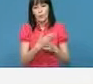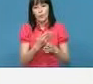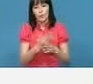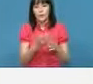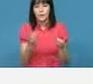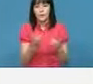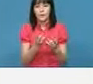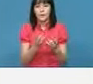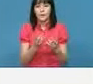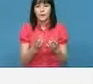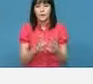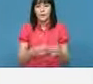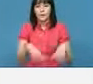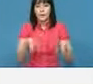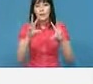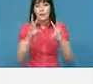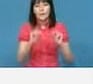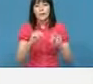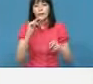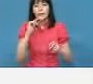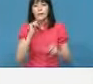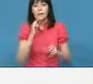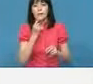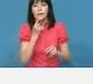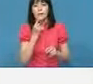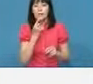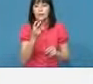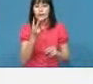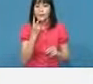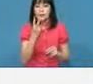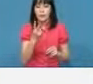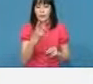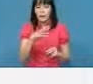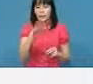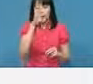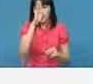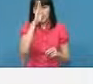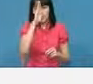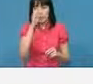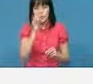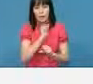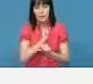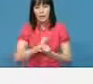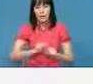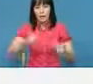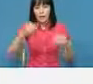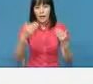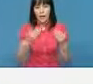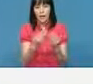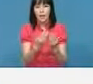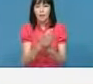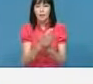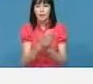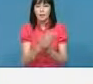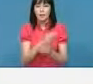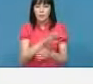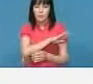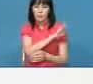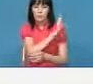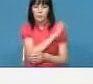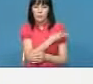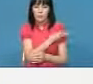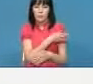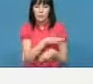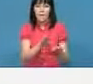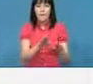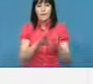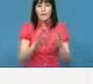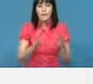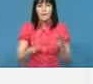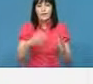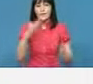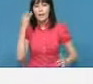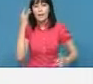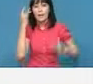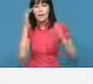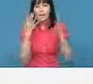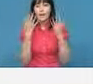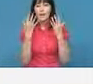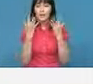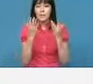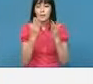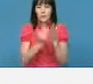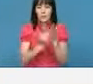тұрады. Мамандықтың қиындығы қос жігіттің жігерін жасытпады, қайта жығани түсті. Өйткені балалық шақтағы армандары талай